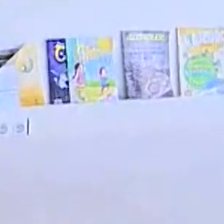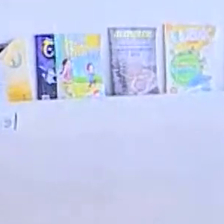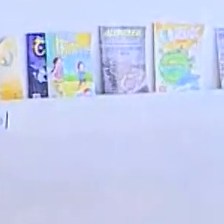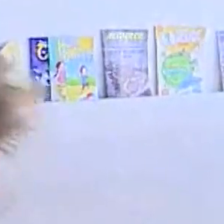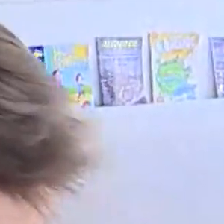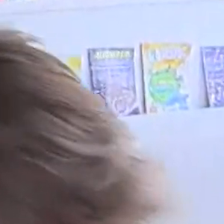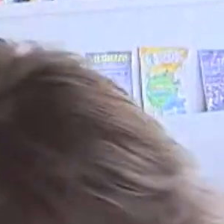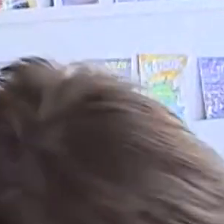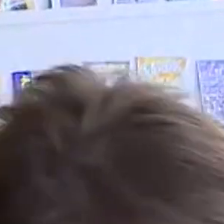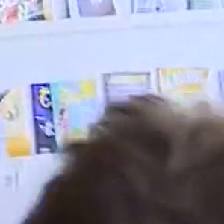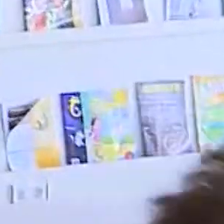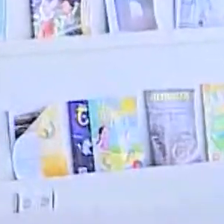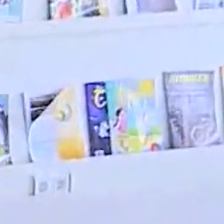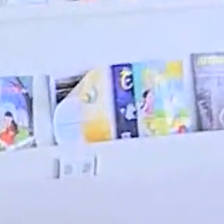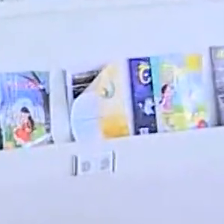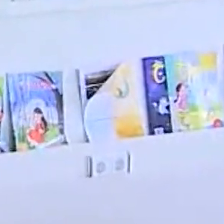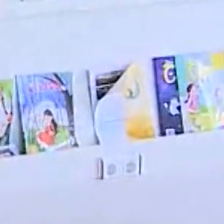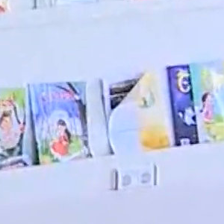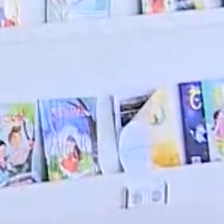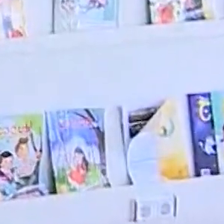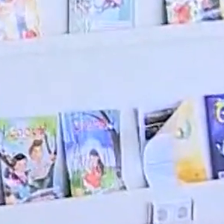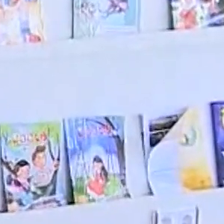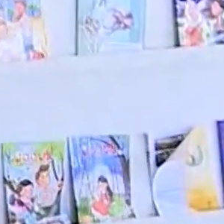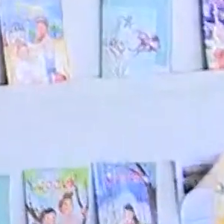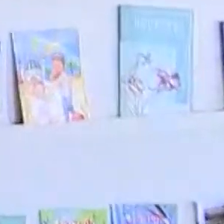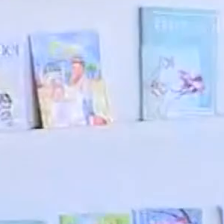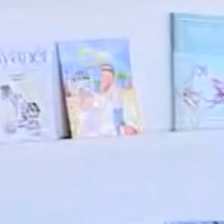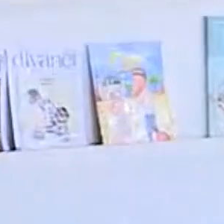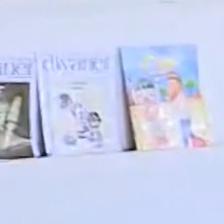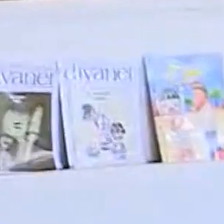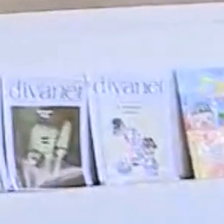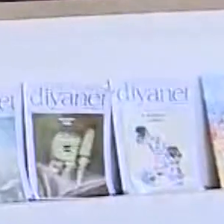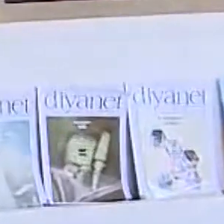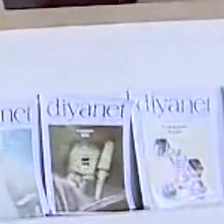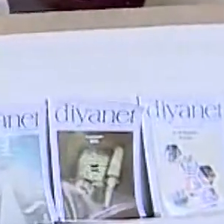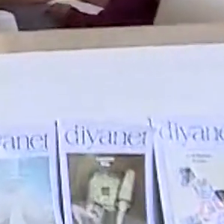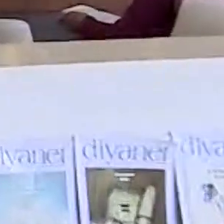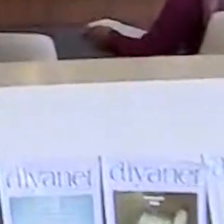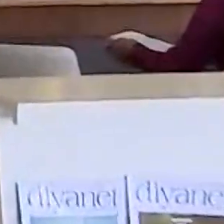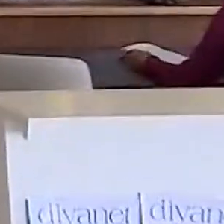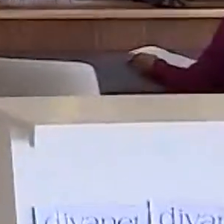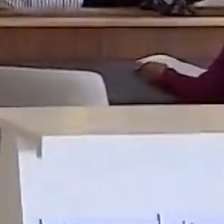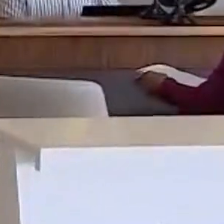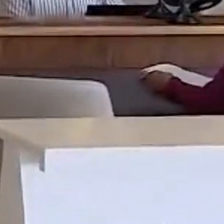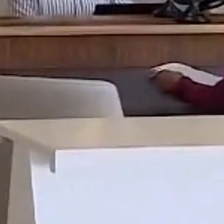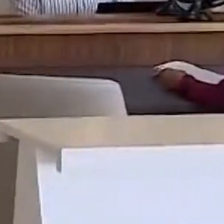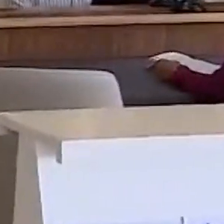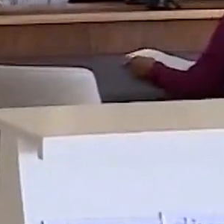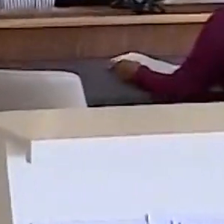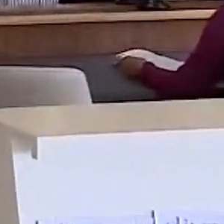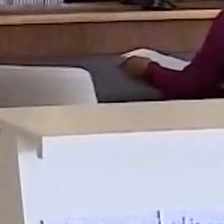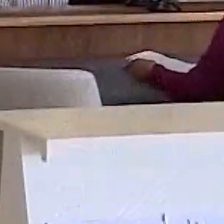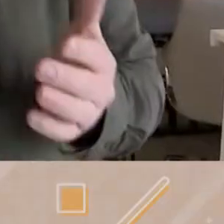Merkez Kampüsü'nde yer alan Diyanet İşleri Başkanlığı Kütüphanesi'ni ekranlarınıza getirmeye çalıştık. Gününüz bereketli olsun